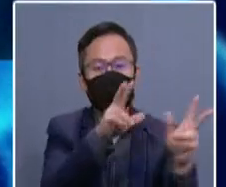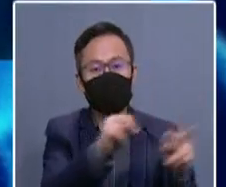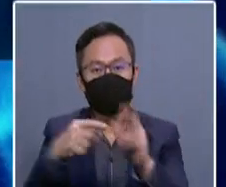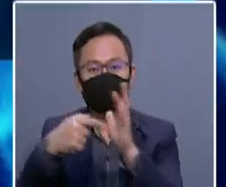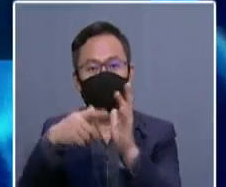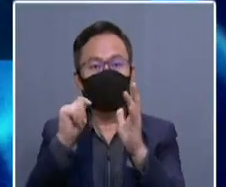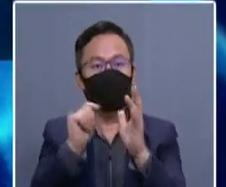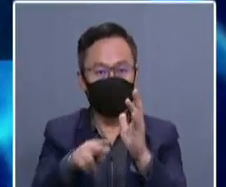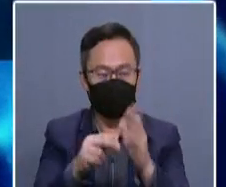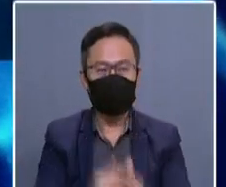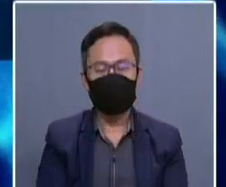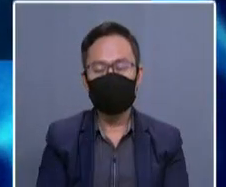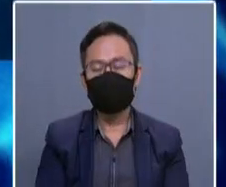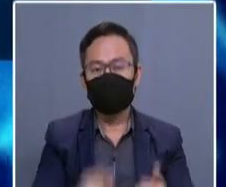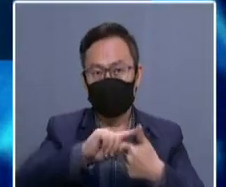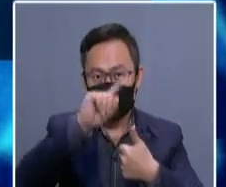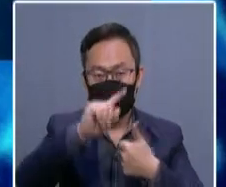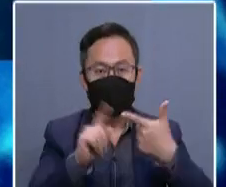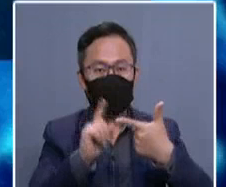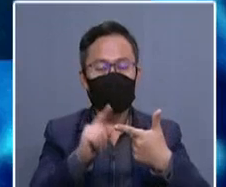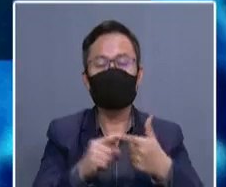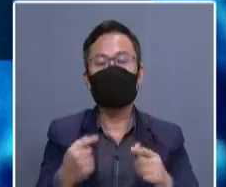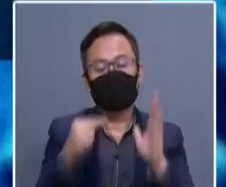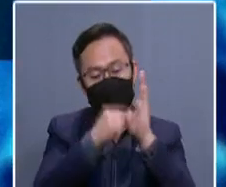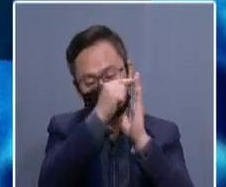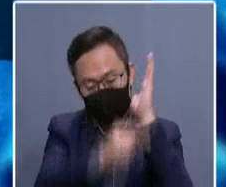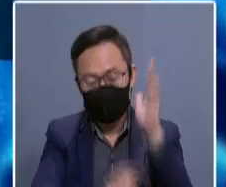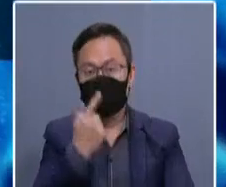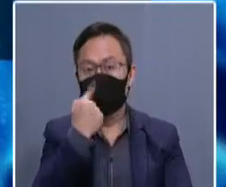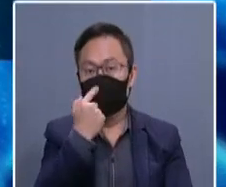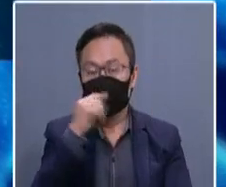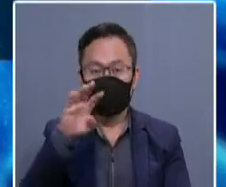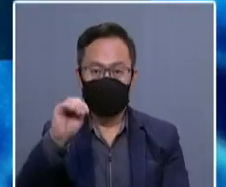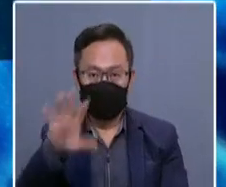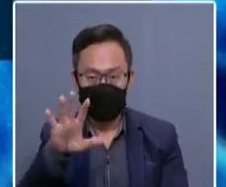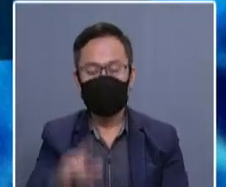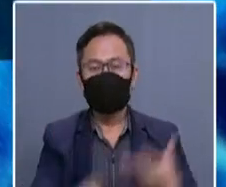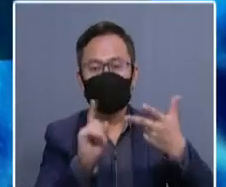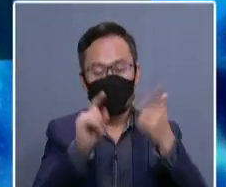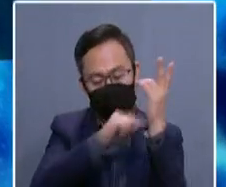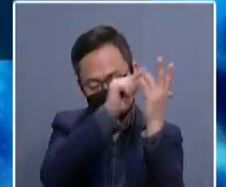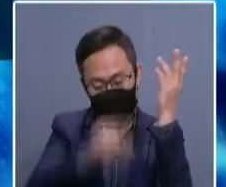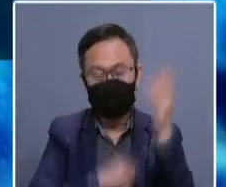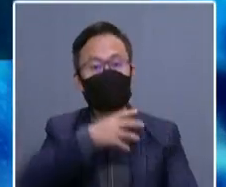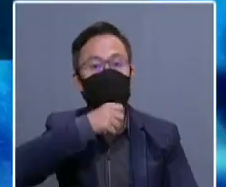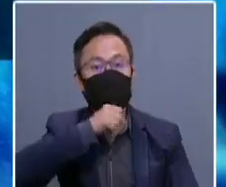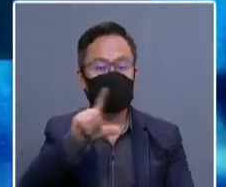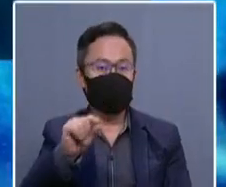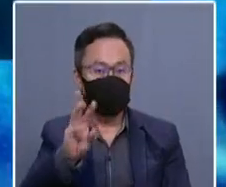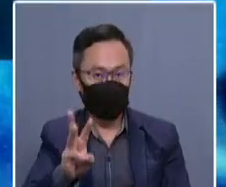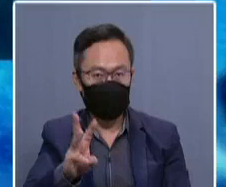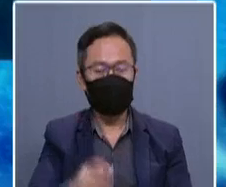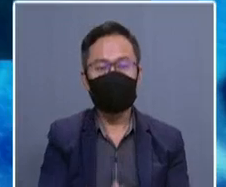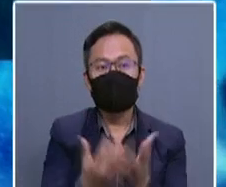งมาก็จะเป็นพื้นที่ควบคุมสูงสุดจะเป็นสีแดง45จังหวัดและพื้นที่ควบคุมจะเป็นสีส้มอีก26จังหวัดที่เหลือนะฮะมาตร